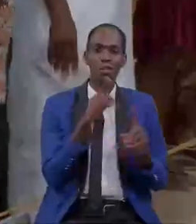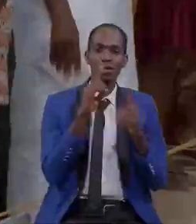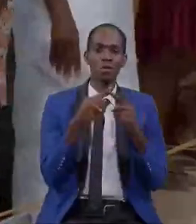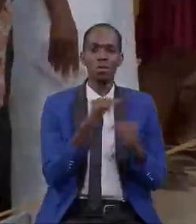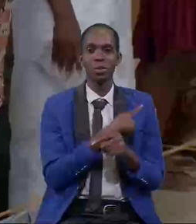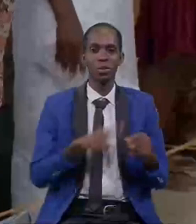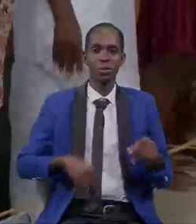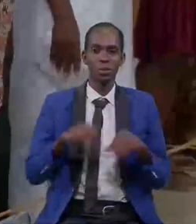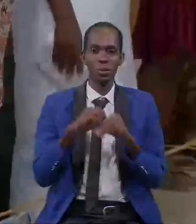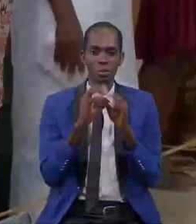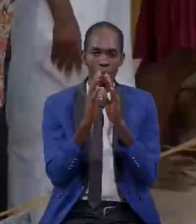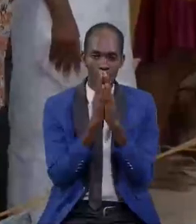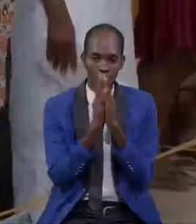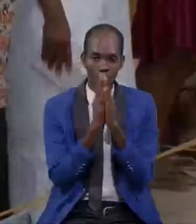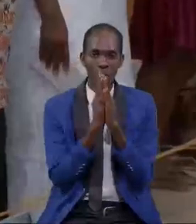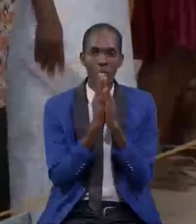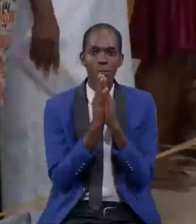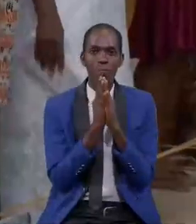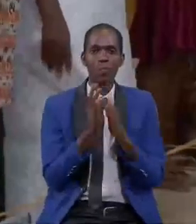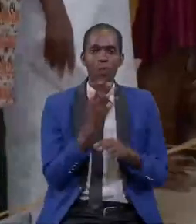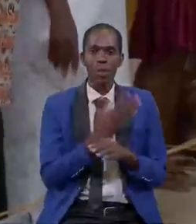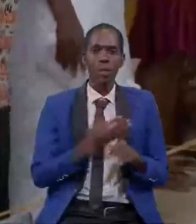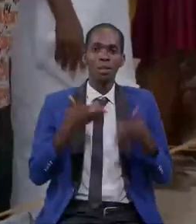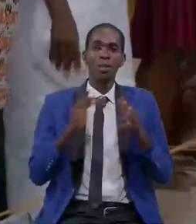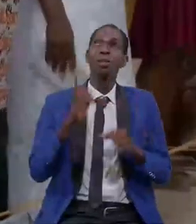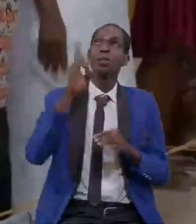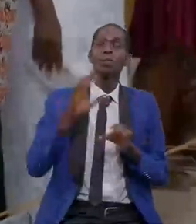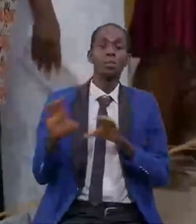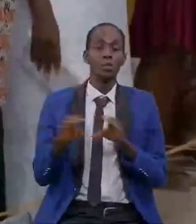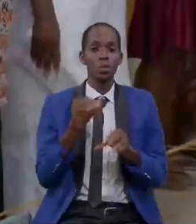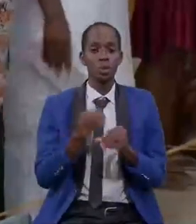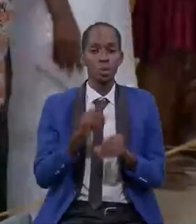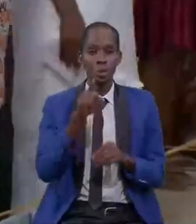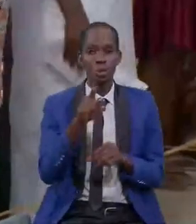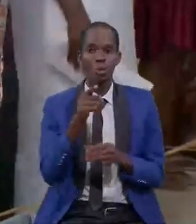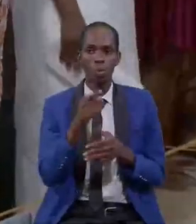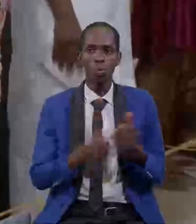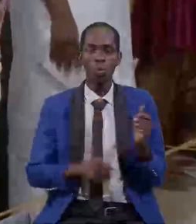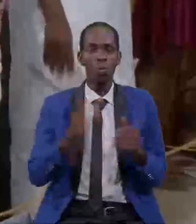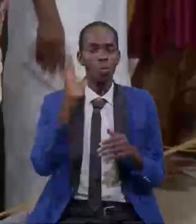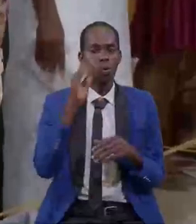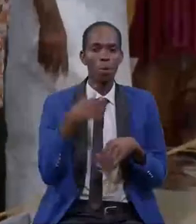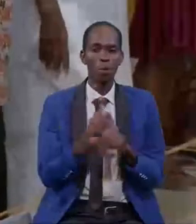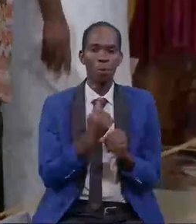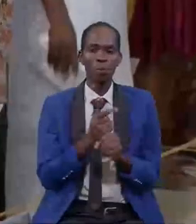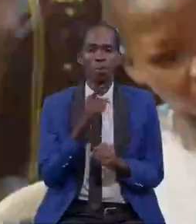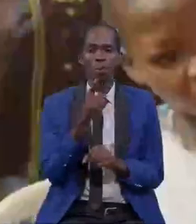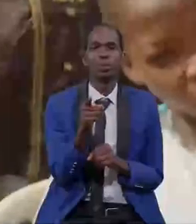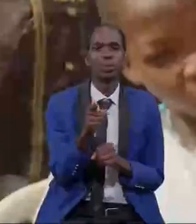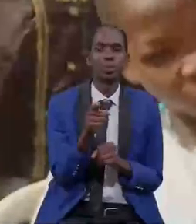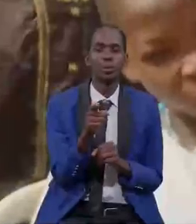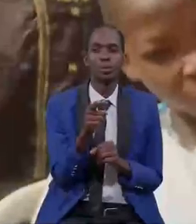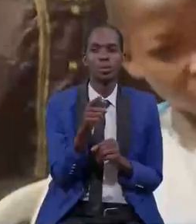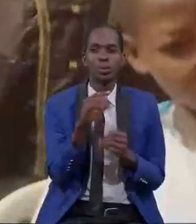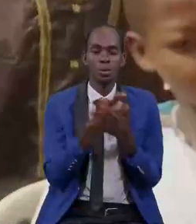Dieu dans la prière, qu'il fasse en toi ce qui